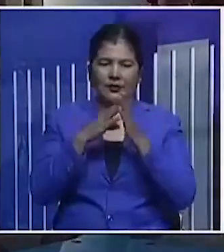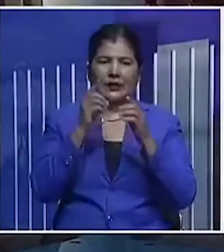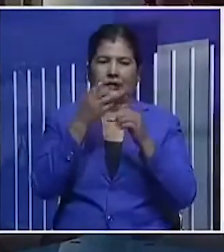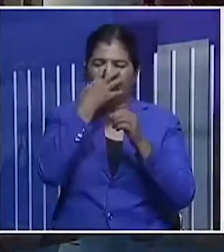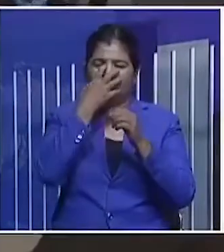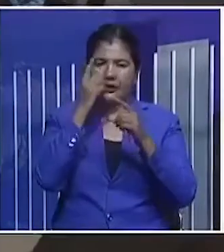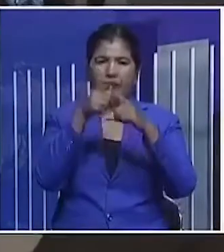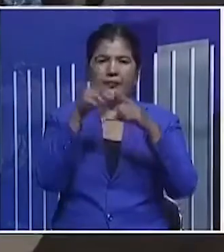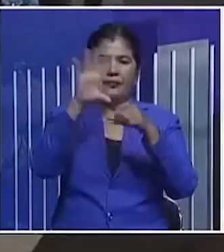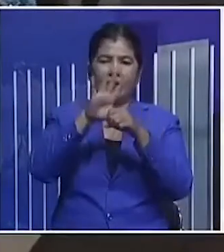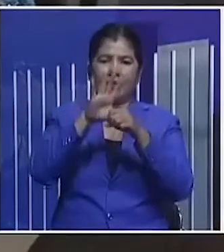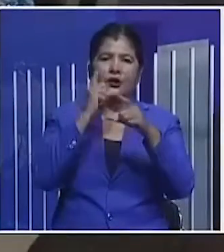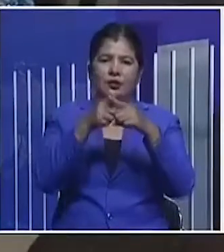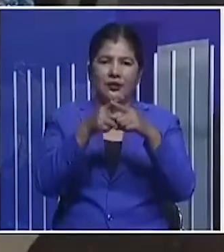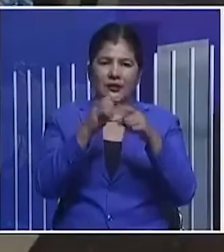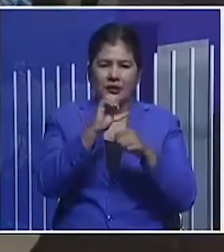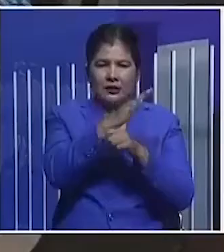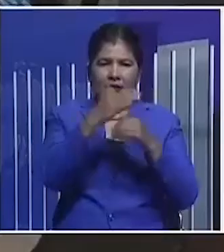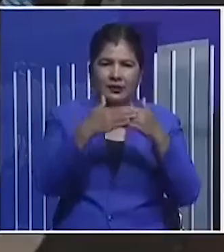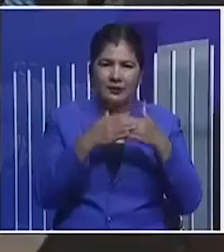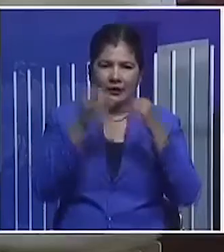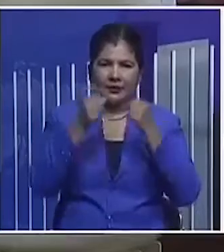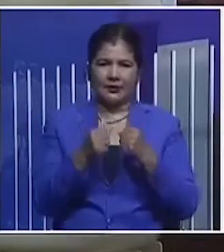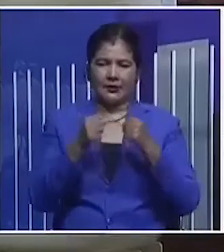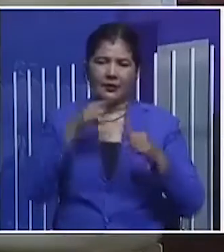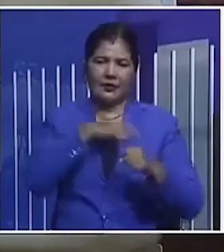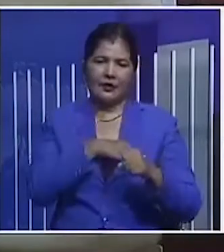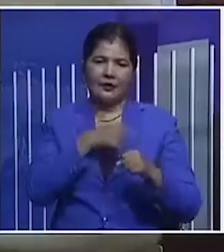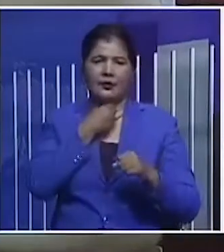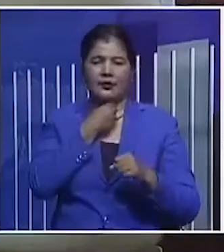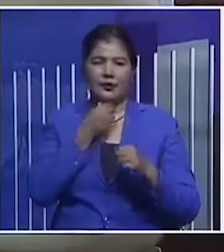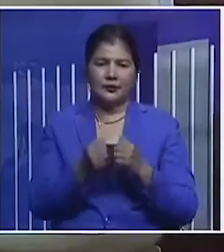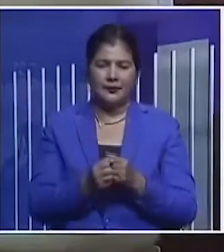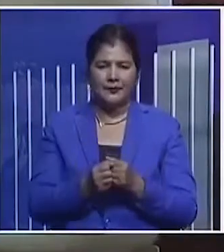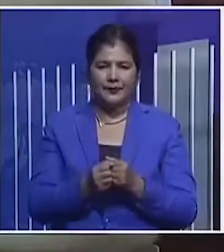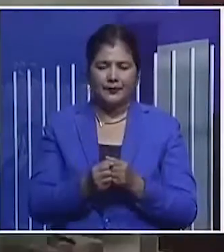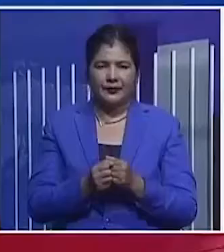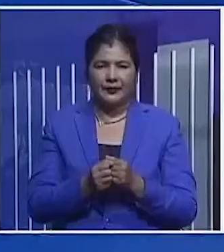जडान, प्लान्ट जडानपछि सल्यानसँगै छिमेकी जिल्लावासी पनि लाभान्वित हुने विश्वास।